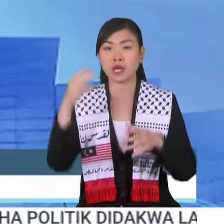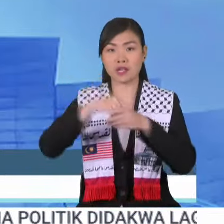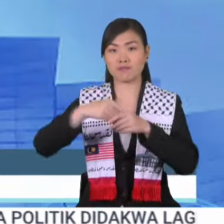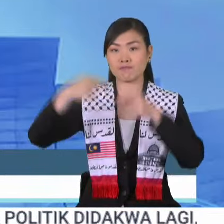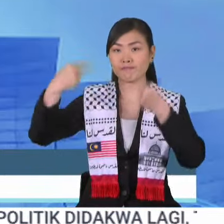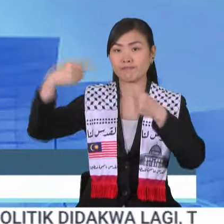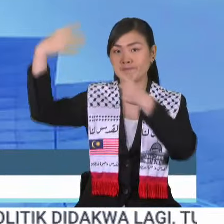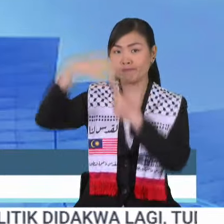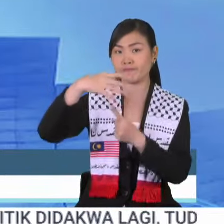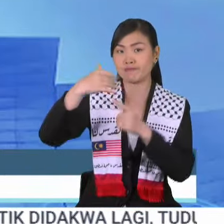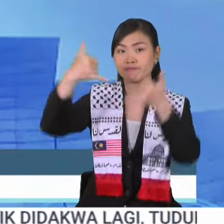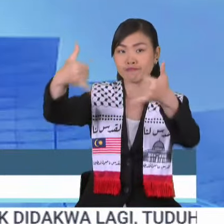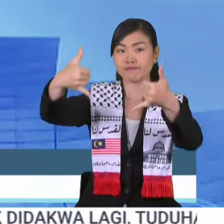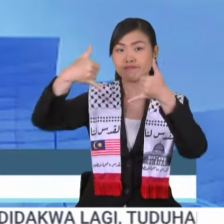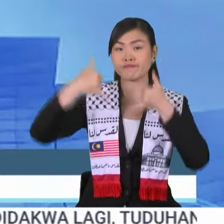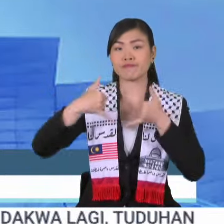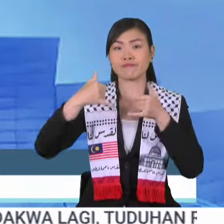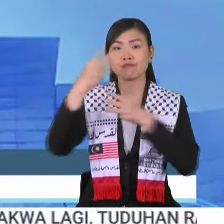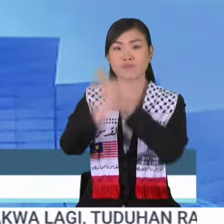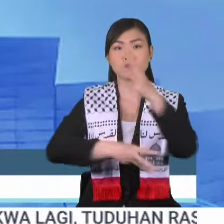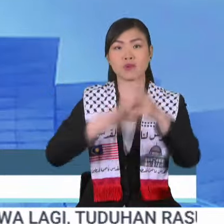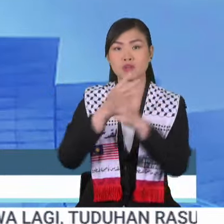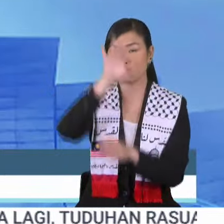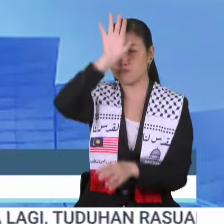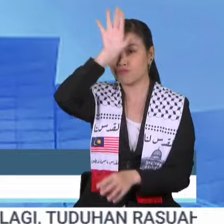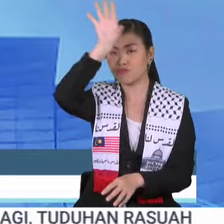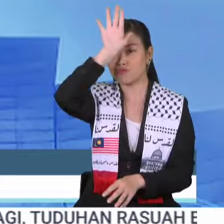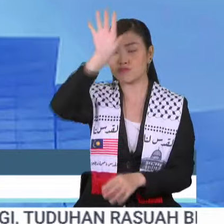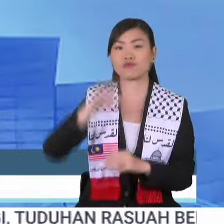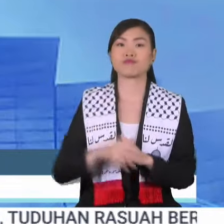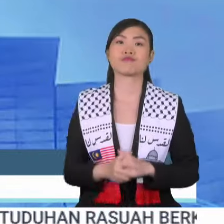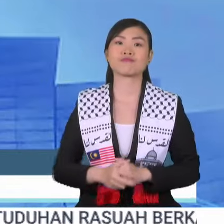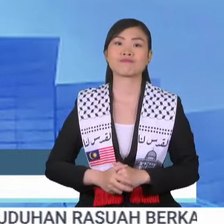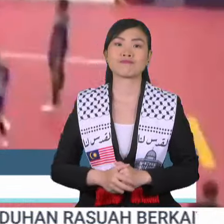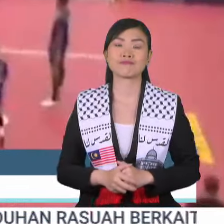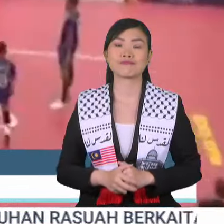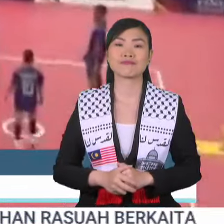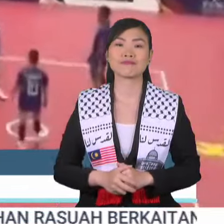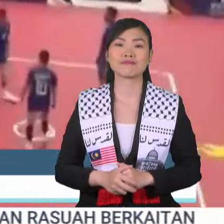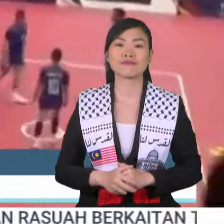pada kejohanan Piala Dunia Sepak Takraw 2024.